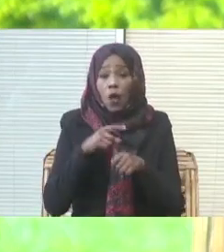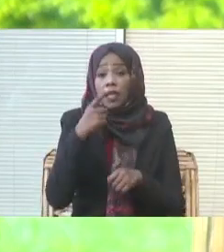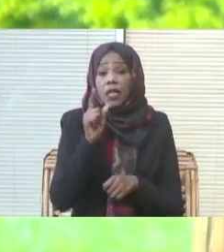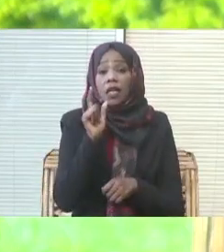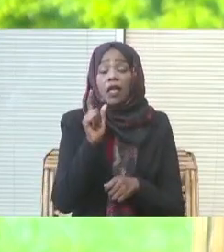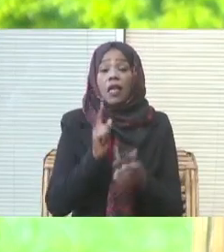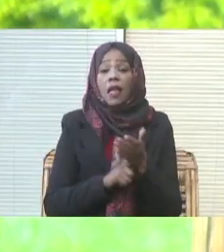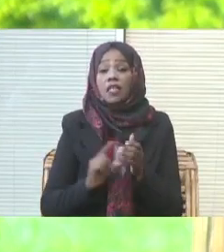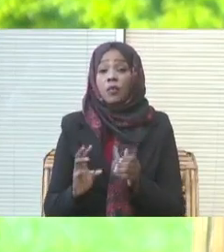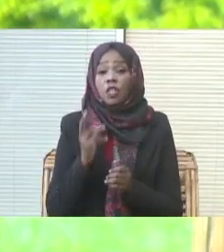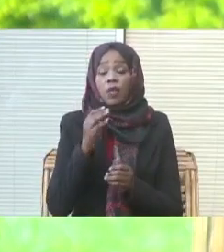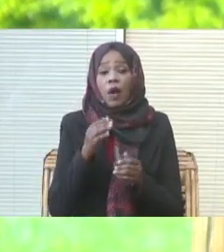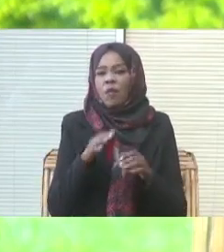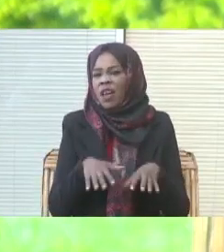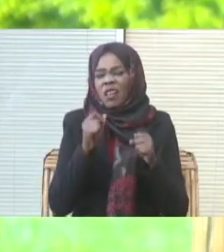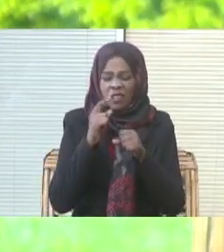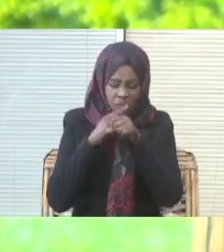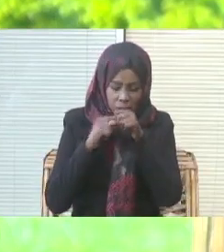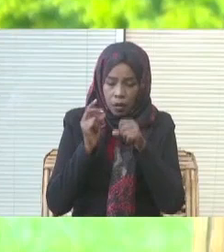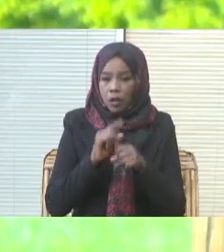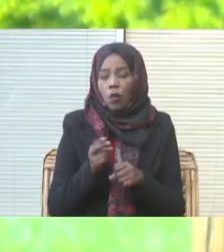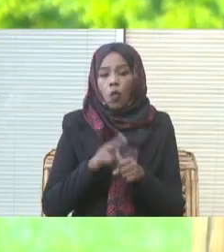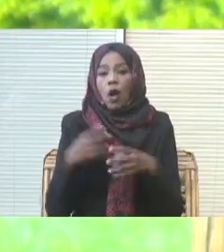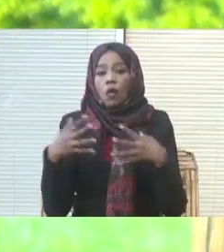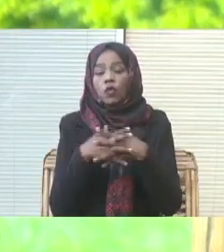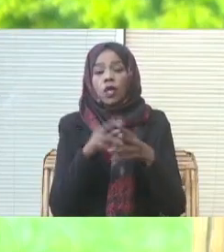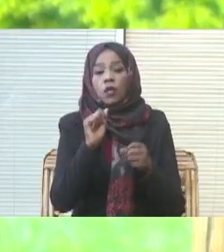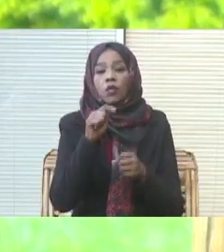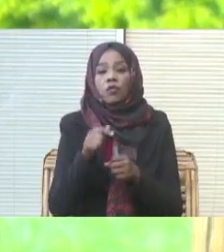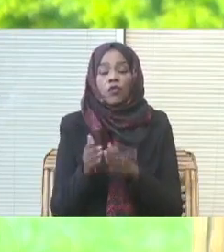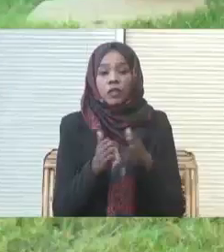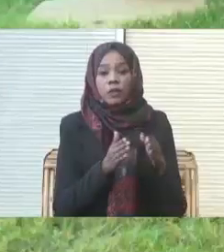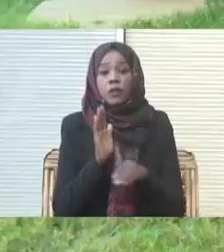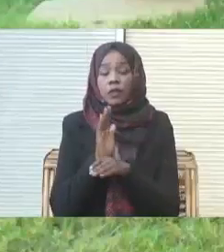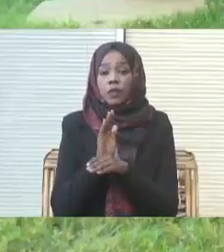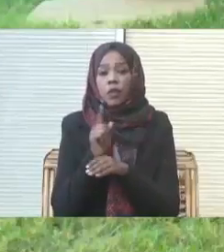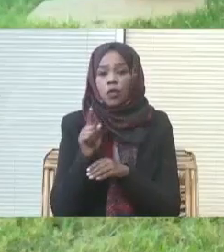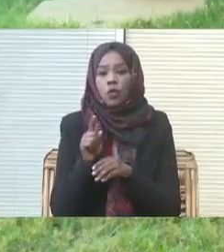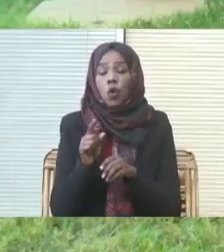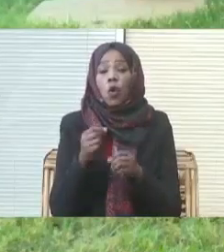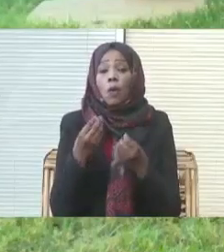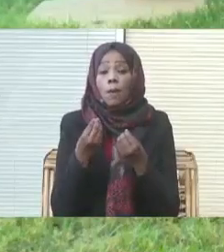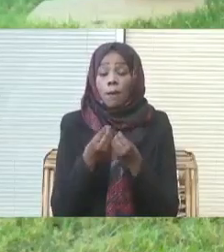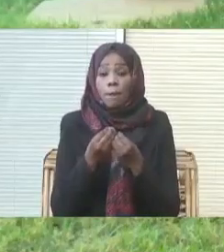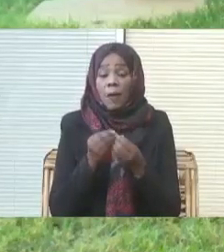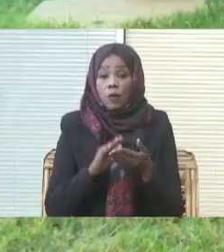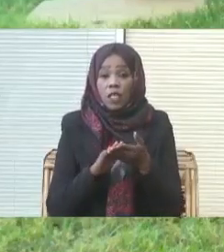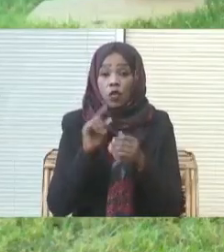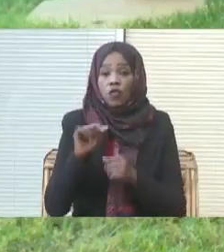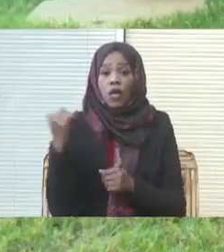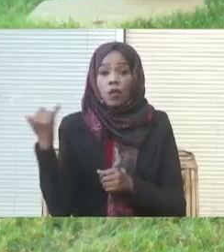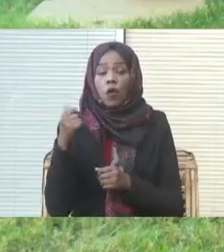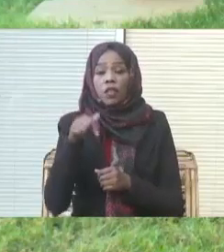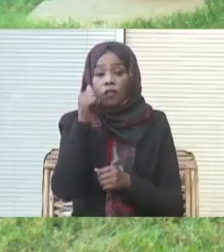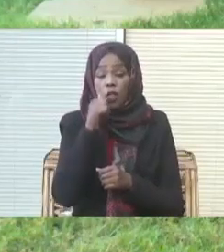الشباب الصم كجانب من التبعية. يلغط الإشارة. مشاركتكم كمان في جانب التبعية حلو، إنه أنتم واقفين برضو مع القضايا الحاصلة ودائما واقفين